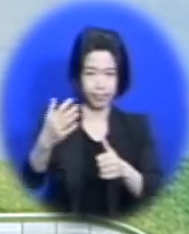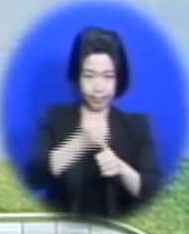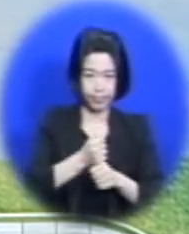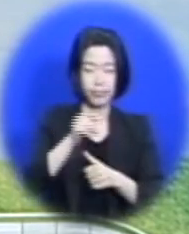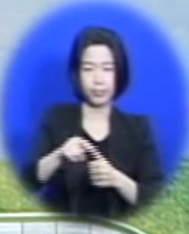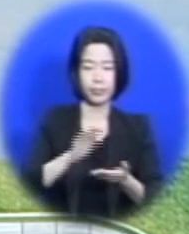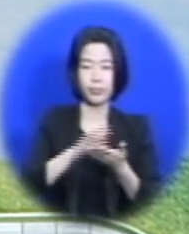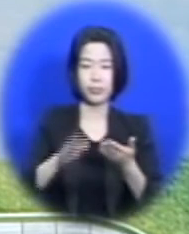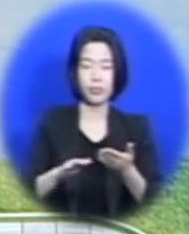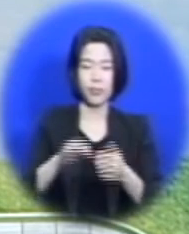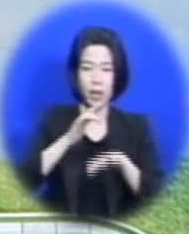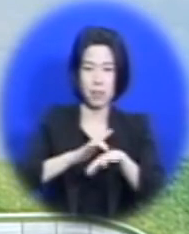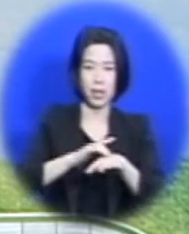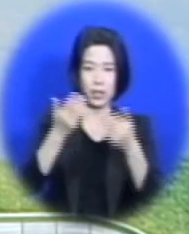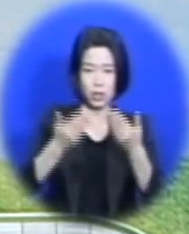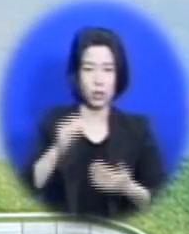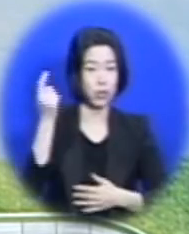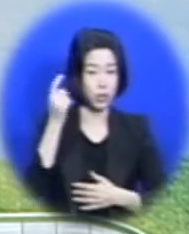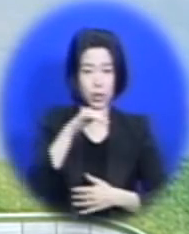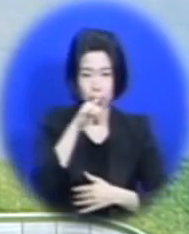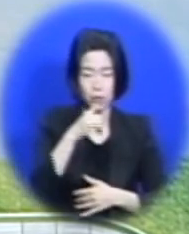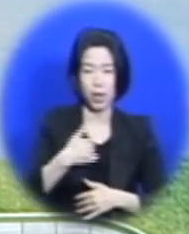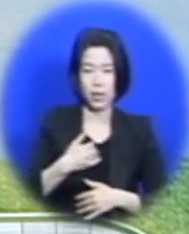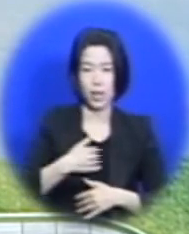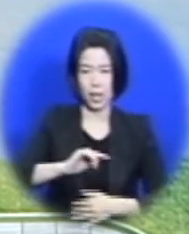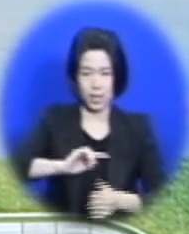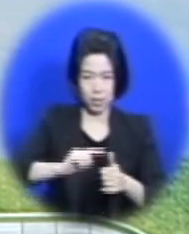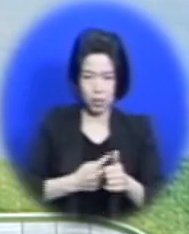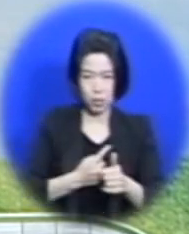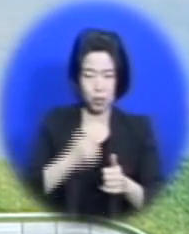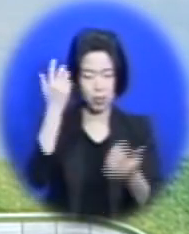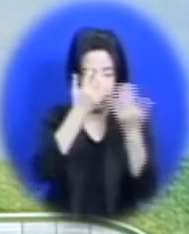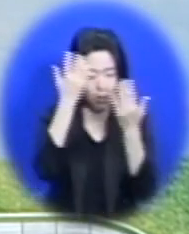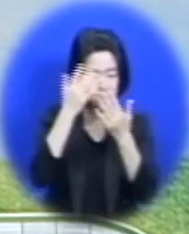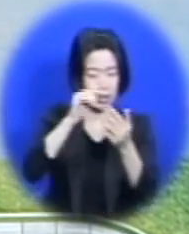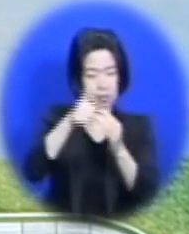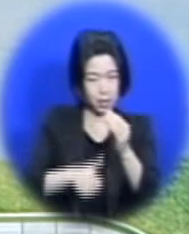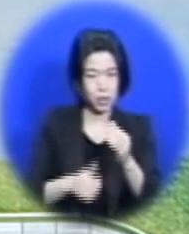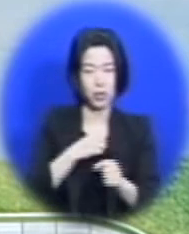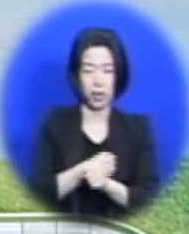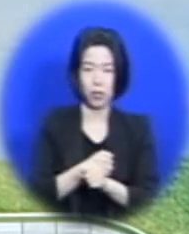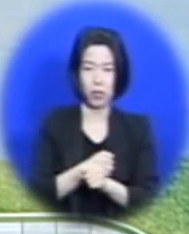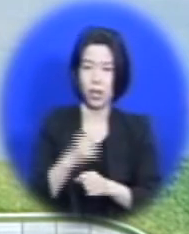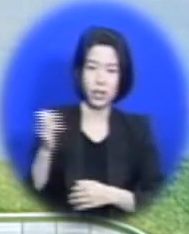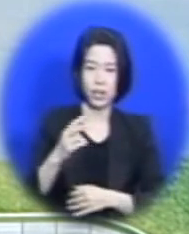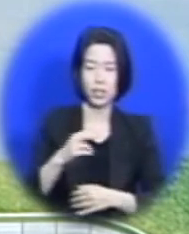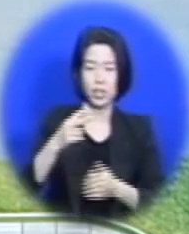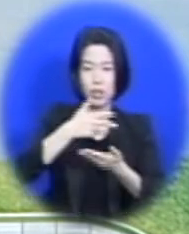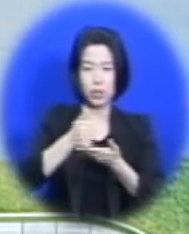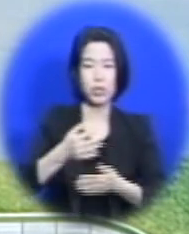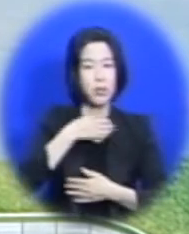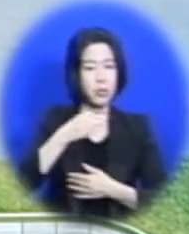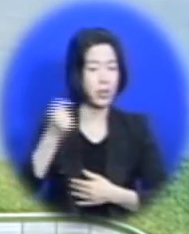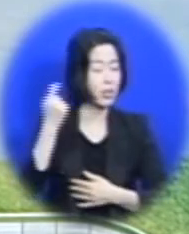거예요. 마귀가 주는 소리도 있고 내 스스로 공상에 빠지기도 하고 다시 주님의 음성이